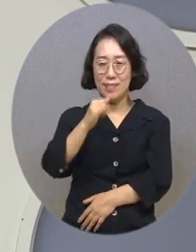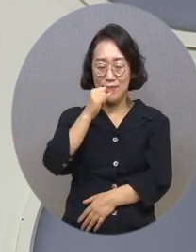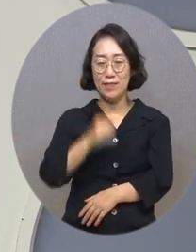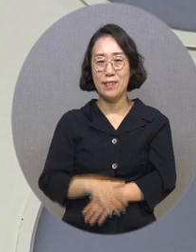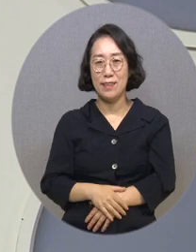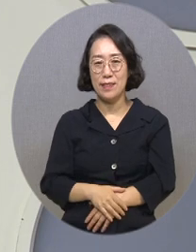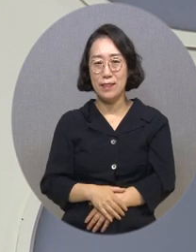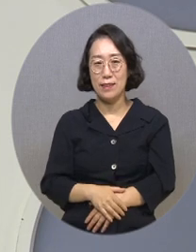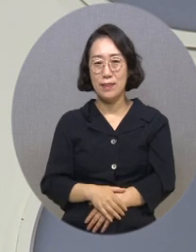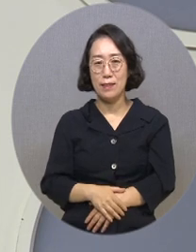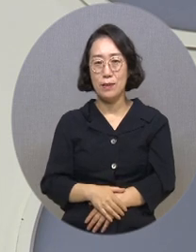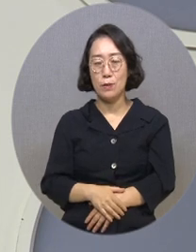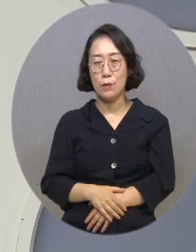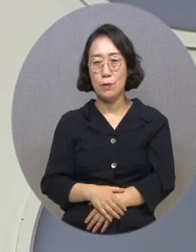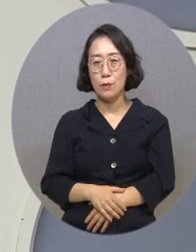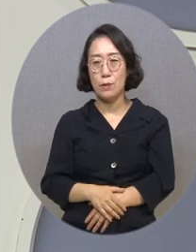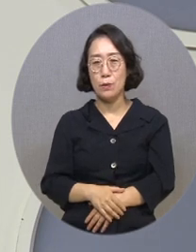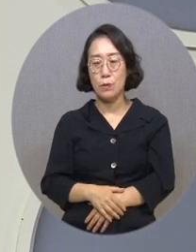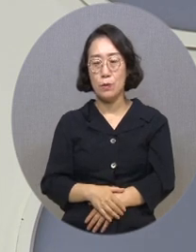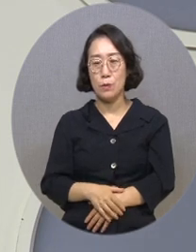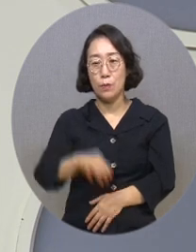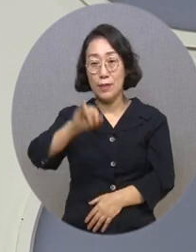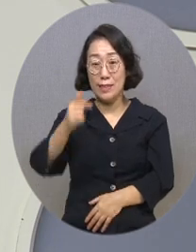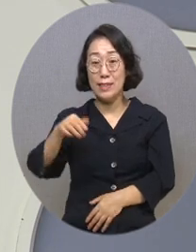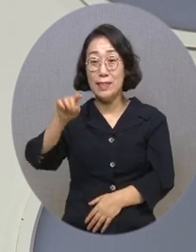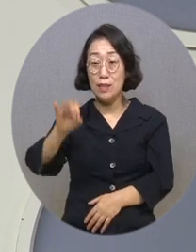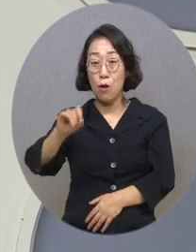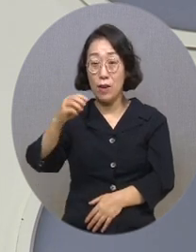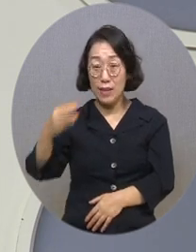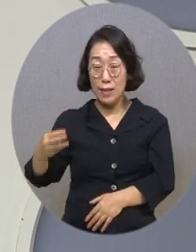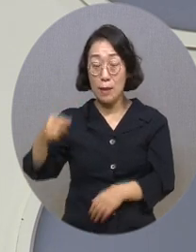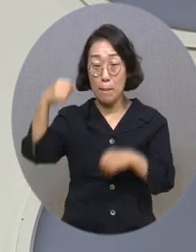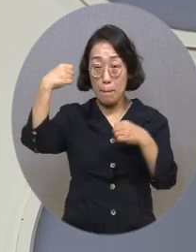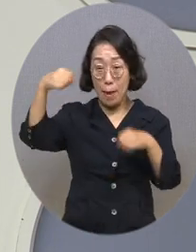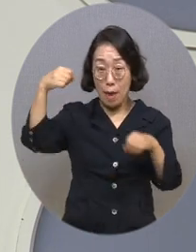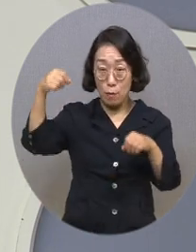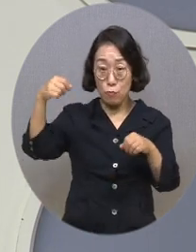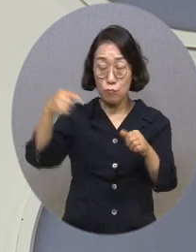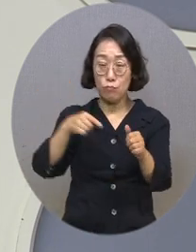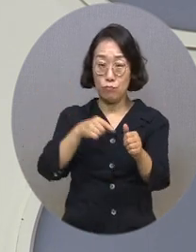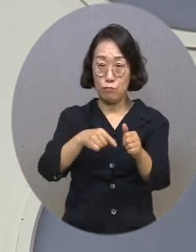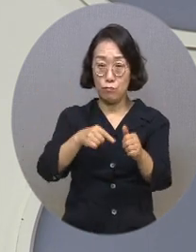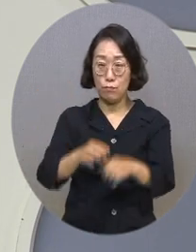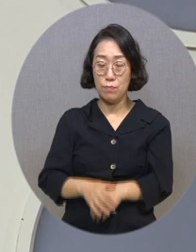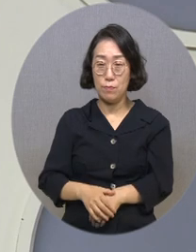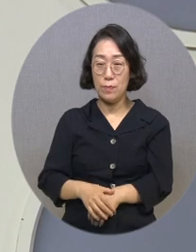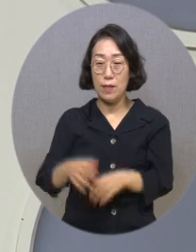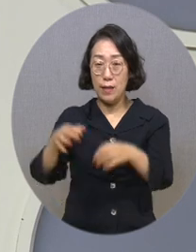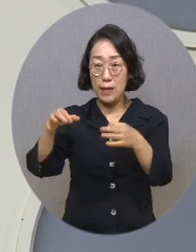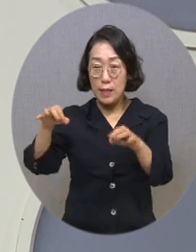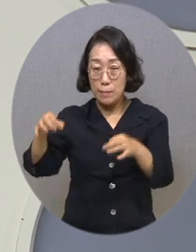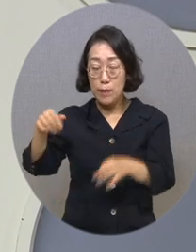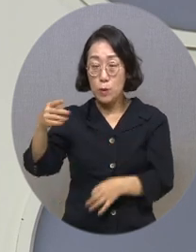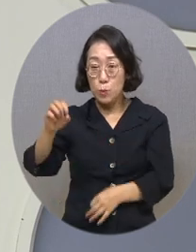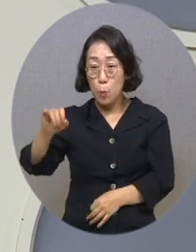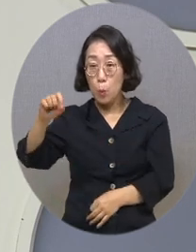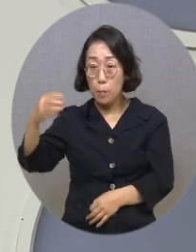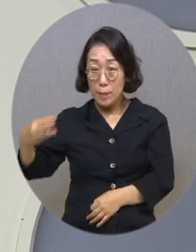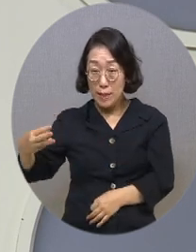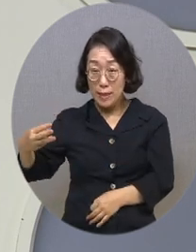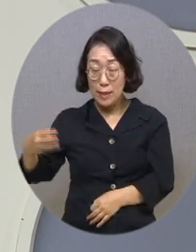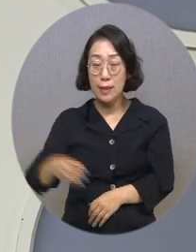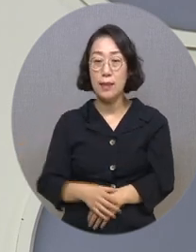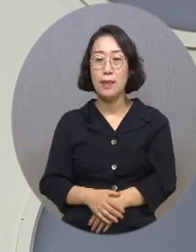뭐 강신성일 씨 같은 분은 제가 뭐야 그 김종필 총리님이 그 책을 하나